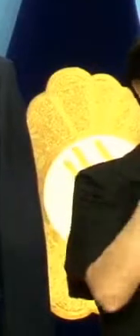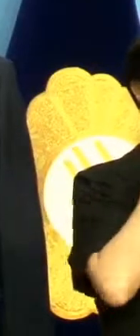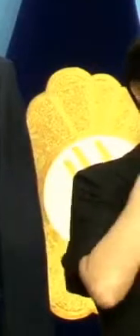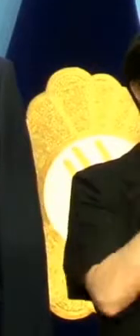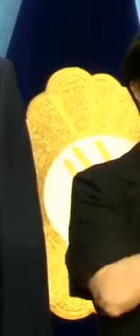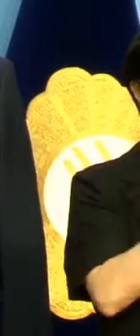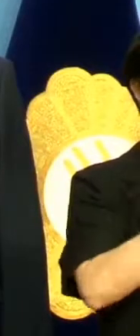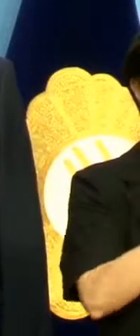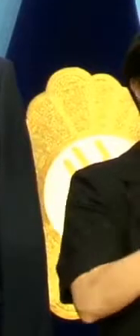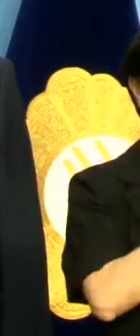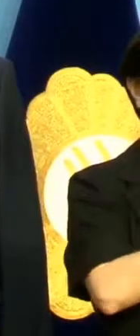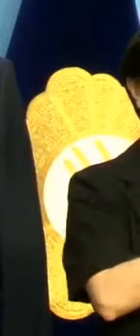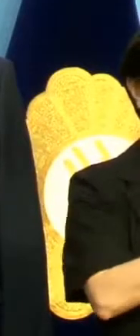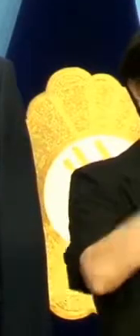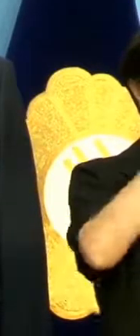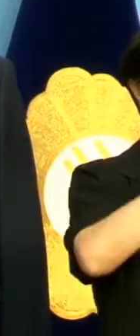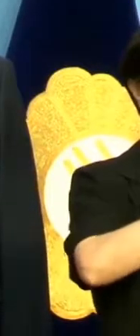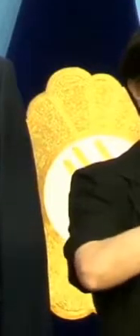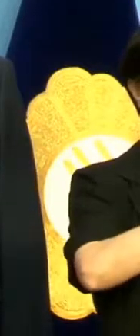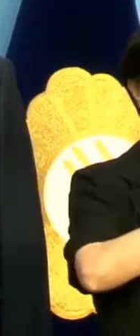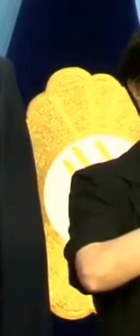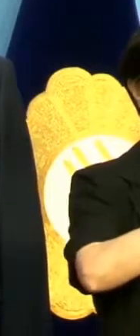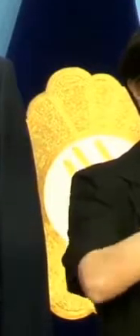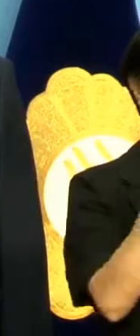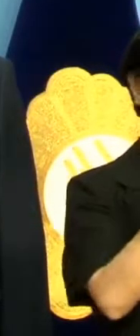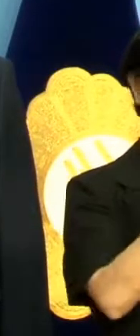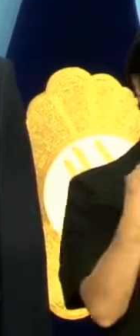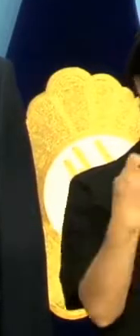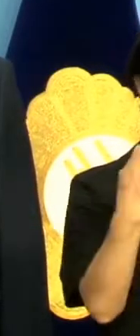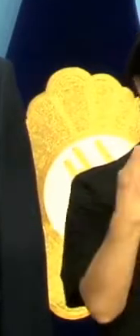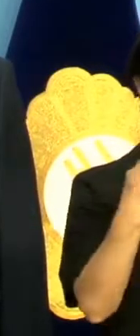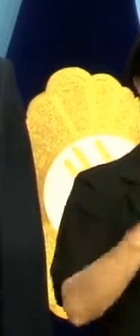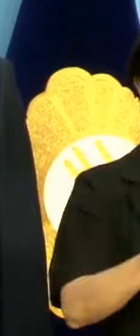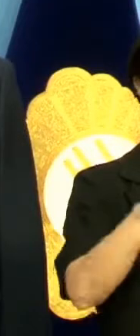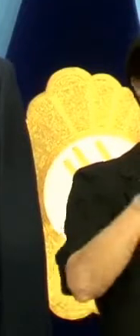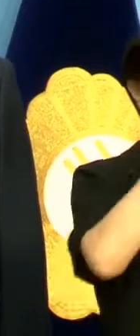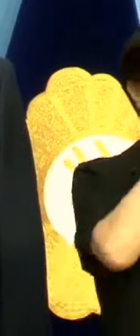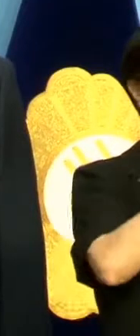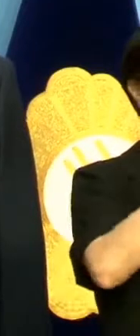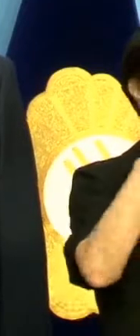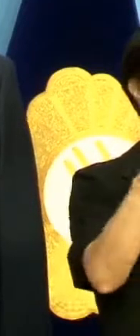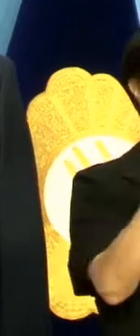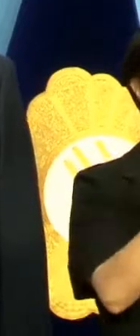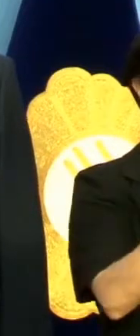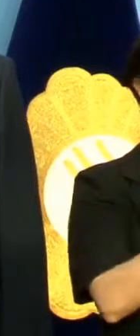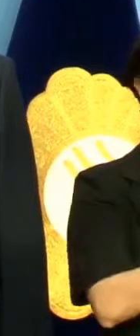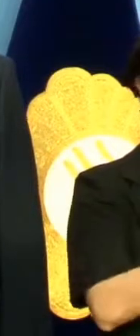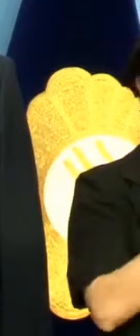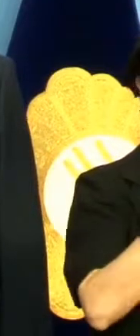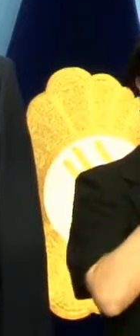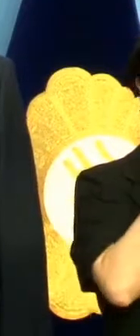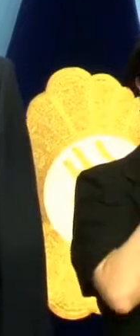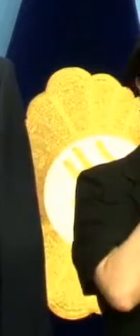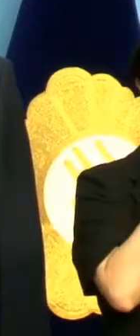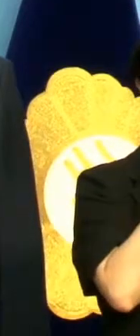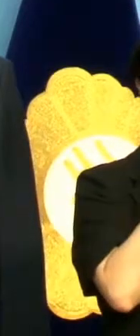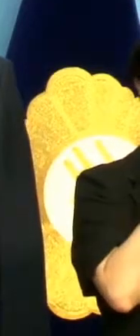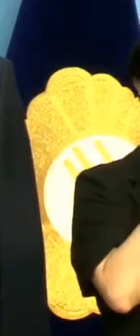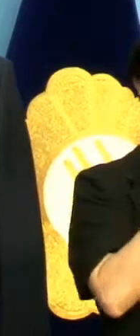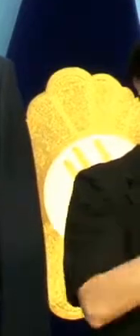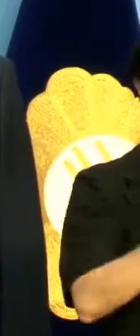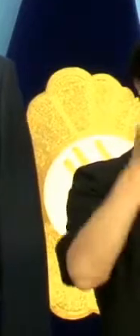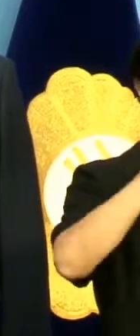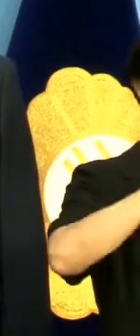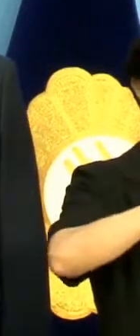이상직 의원 을 형인 이경 일이 2014년 유죄판결을 받은 판결문을 보면 은 이 정일이